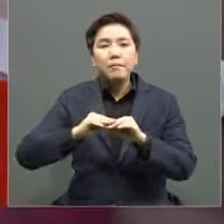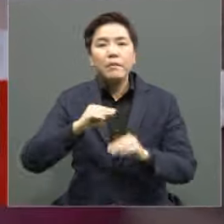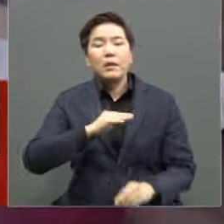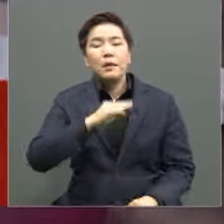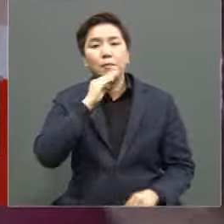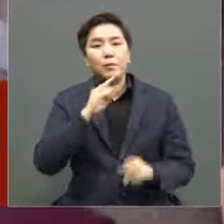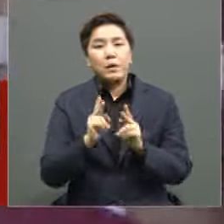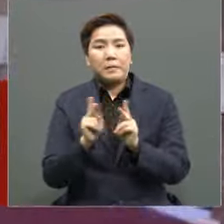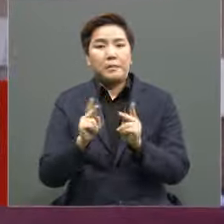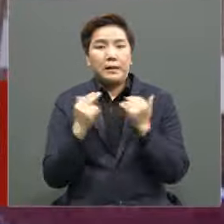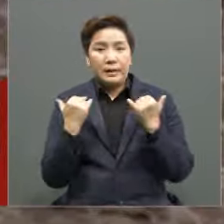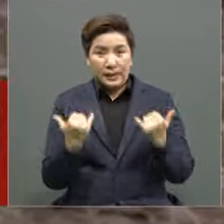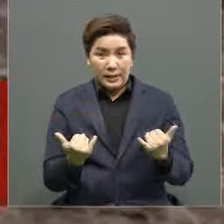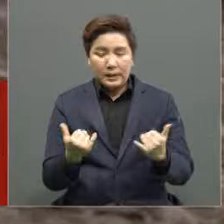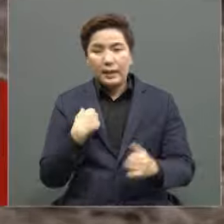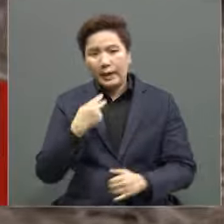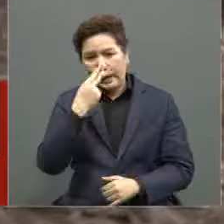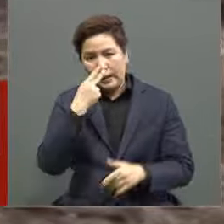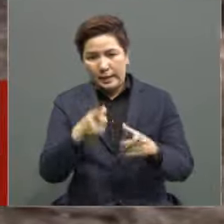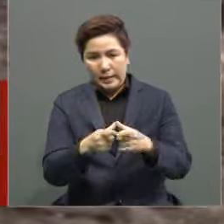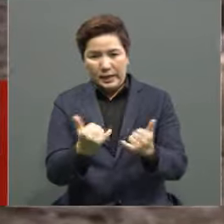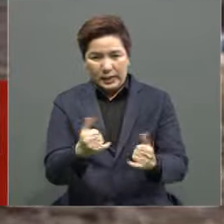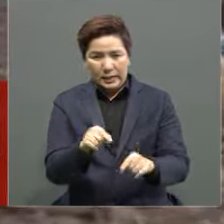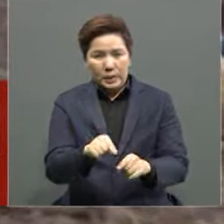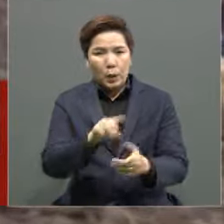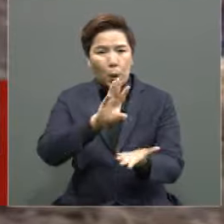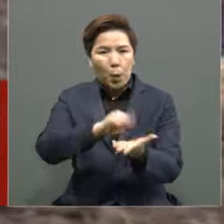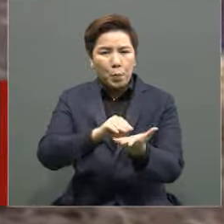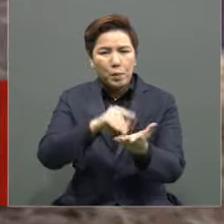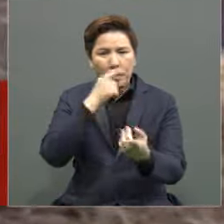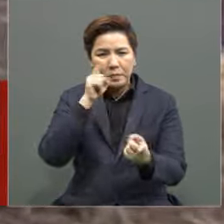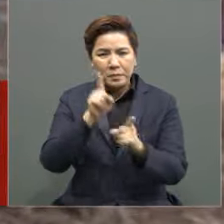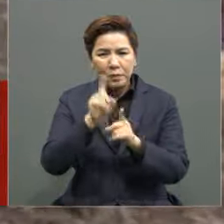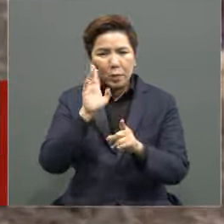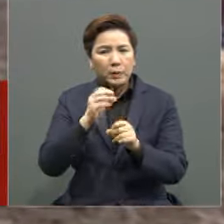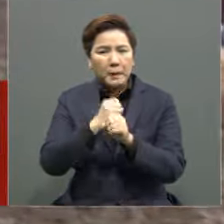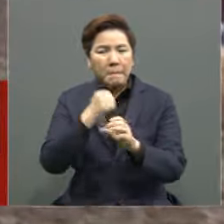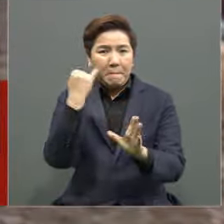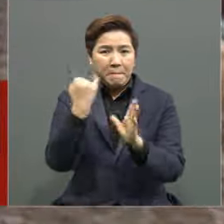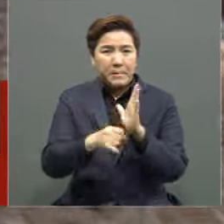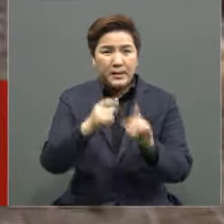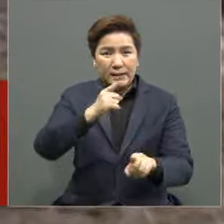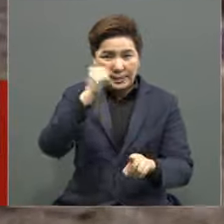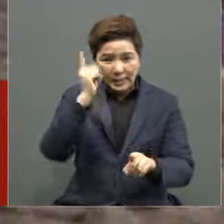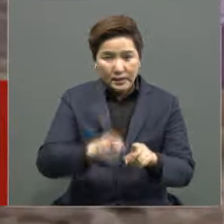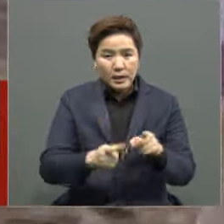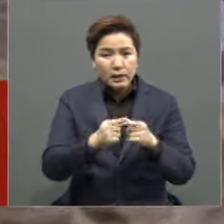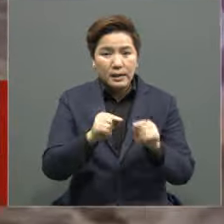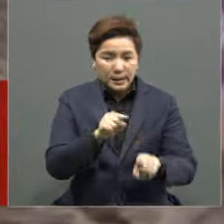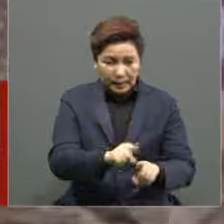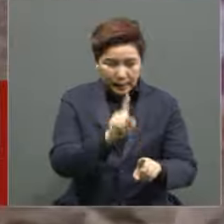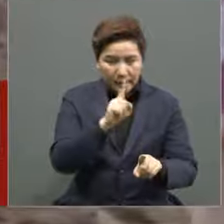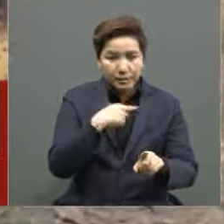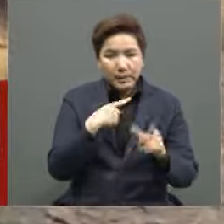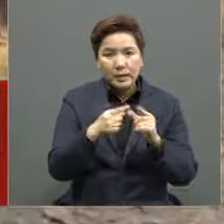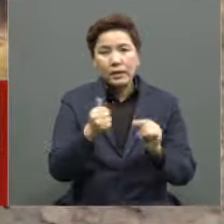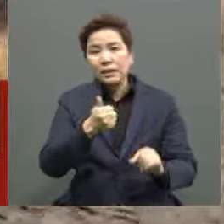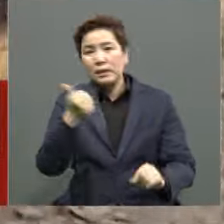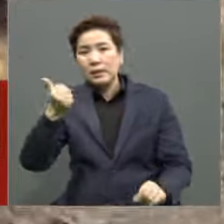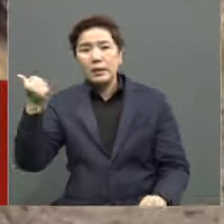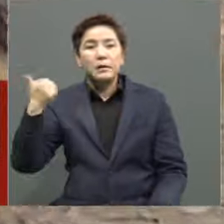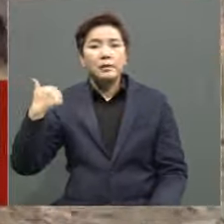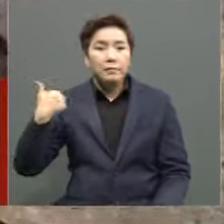าคณะกรรมการชุดนี้ฮะเห็นว่ากรณีนี้มันมีมูลว่าผู้ถูกกล่าวหากระทำความผิดในเรื่องอื่นนอกเหนือจากที่ระบุไว้ใน